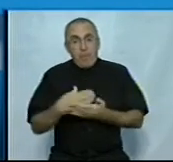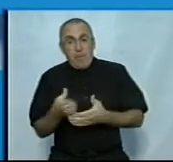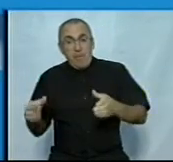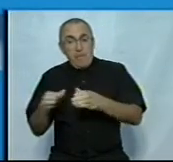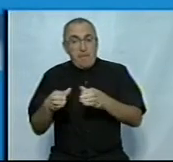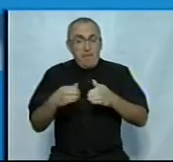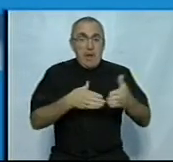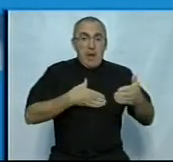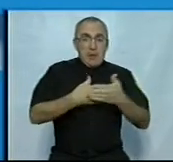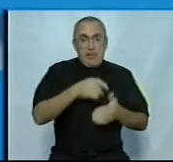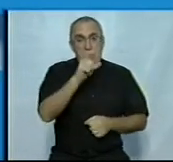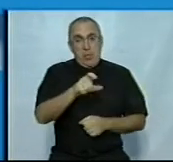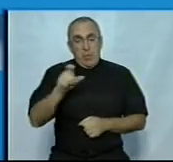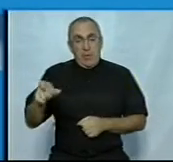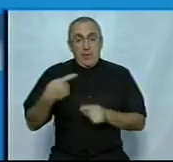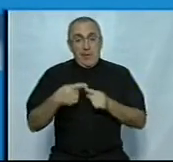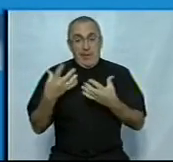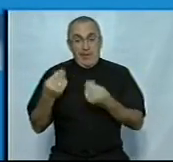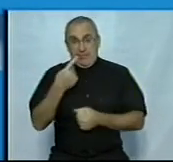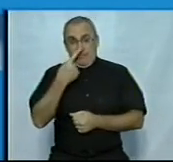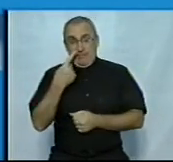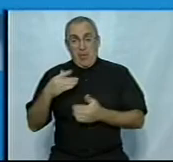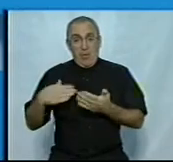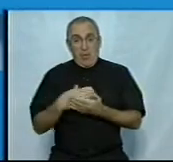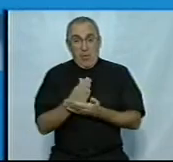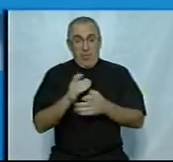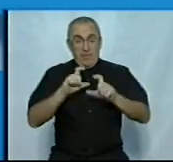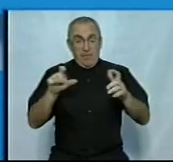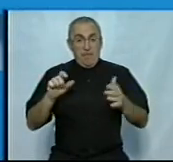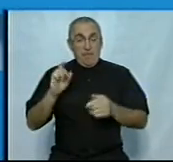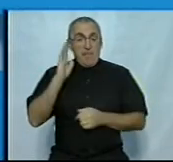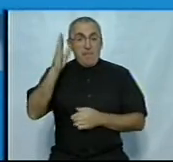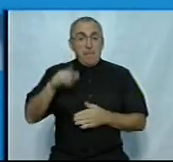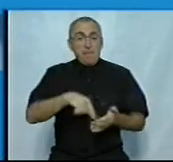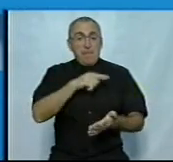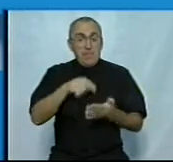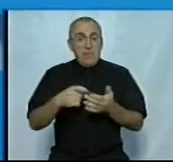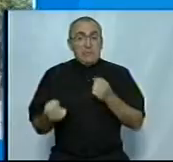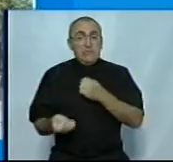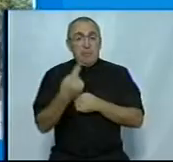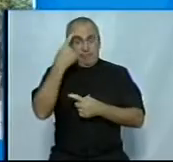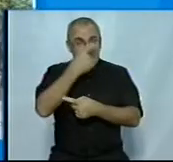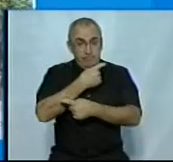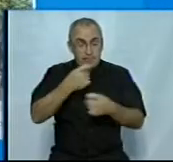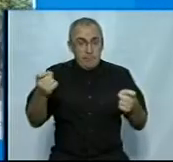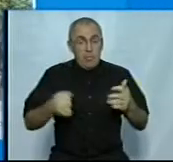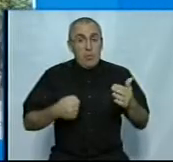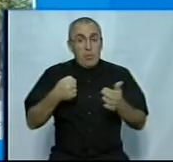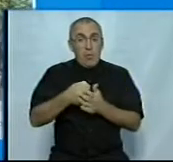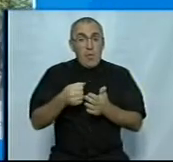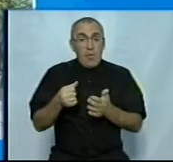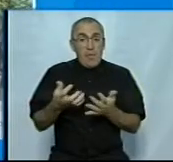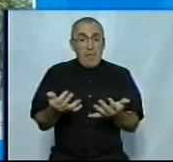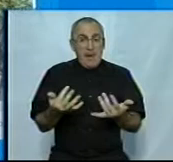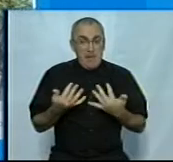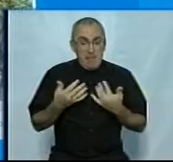звані активні громадяни. Так, днями на сторінці політичної партії «Перспектива міста» з'явилось наступне повідомлення. До приймальні «Перспективи